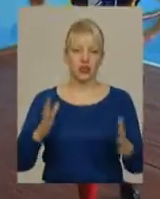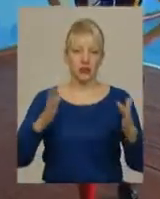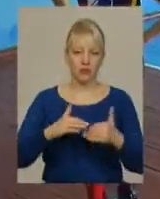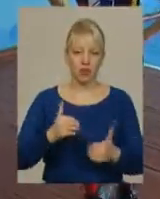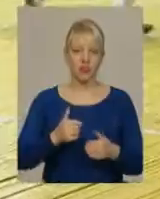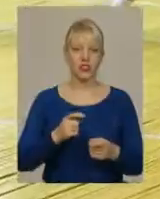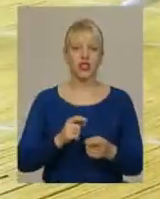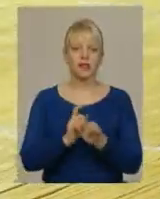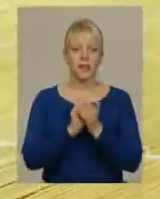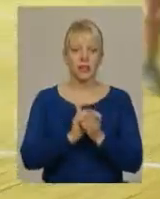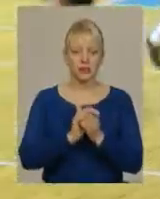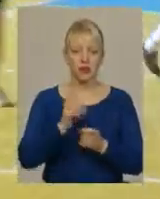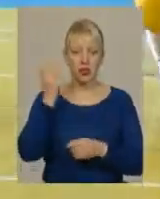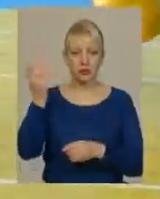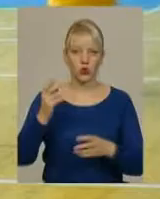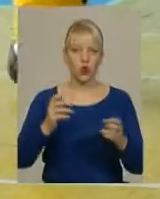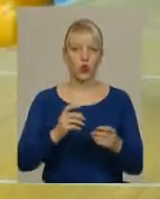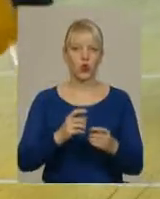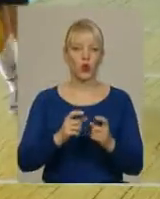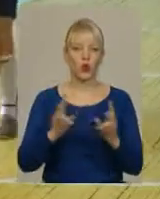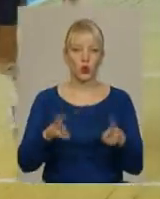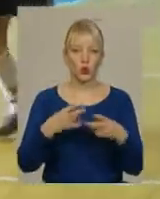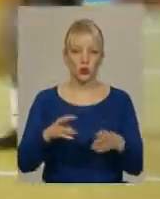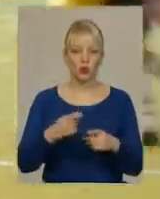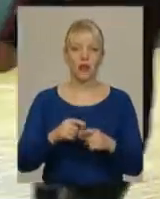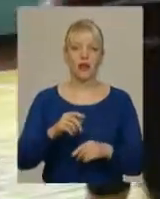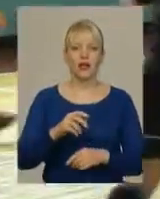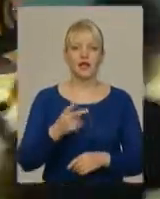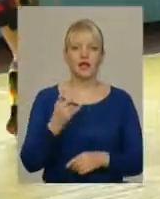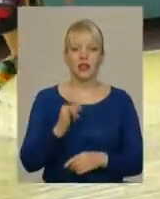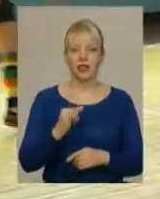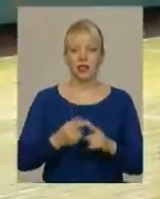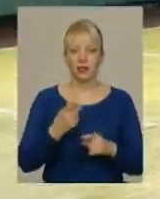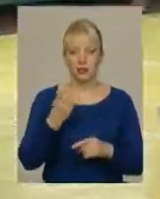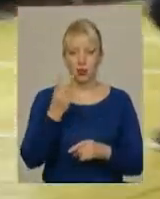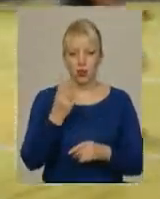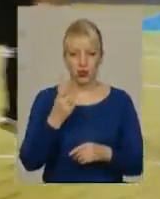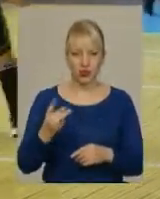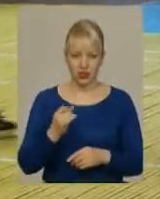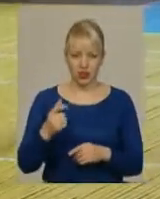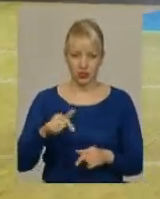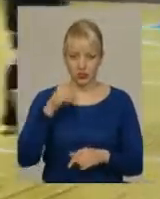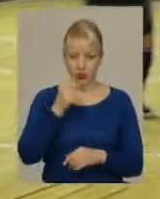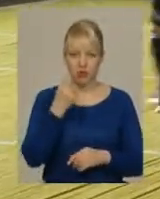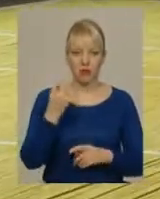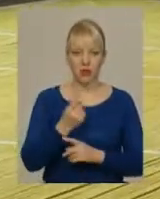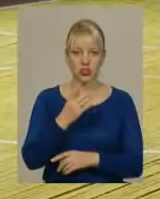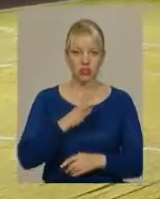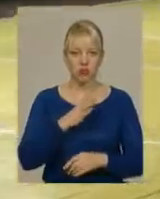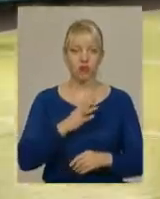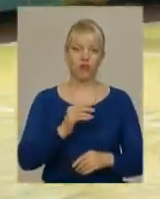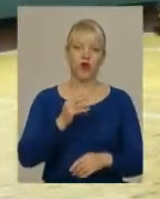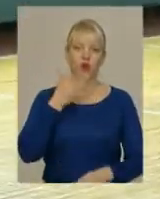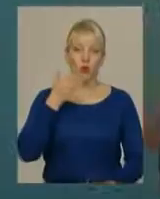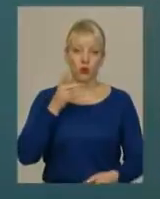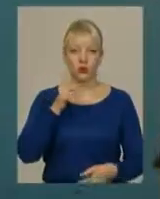клубами «Академія Бержерак» і «Ажен». Це буде другий міжнародний старт для хмельницьких регбістів у цьому році. Перший, нагадаю, відбувся в Ужгороді. Звідти